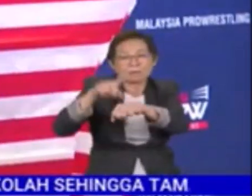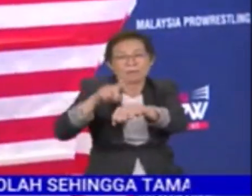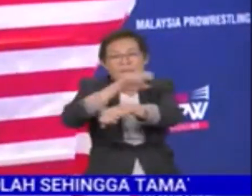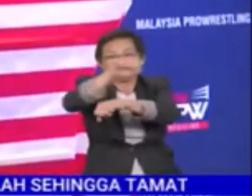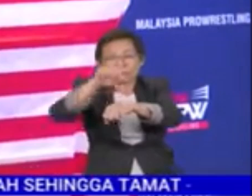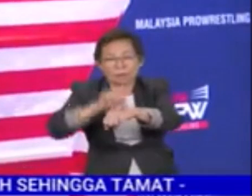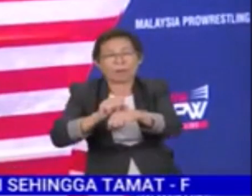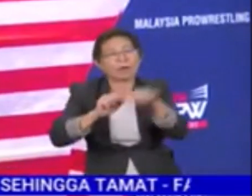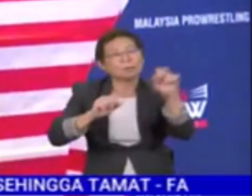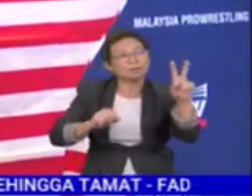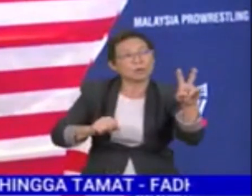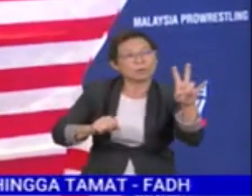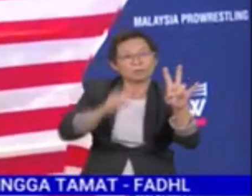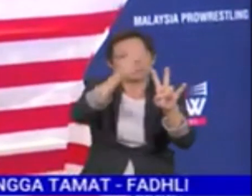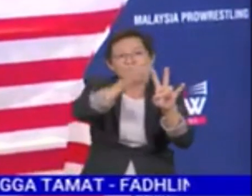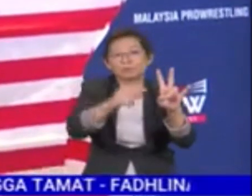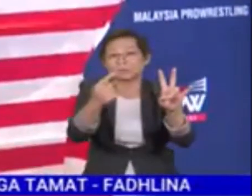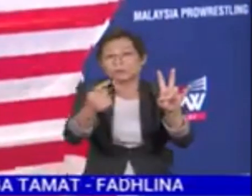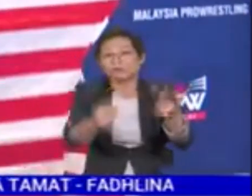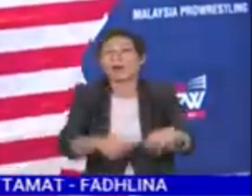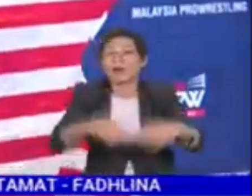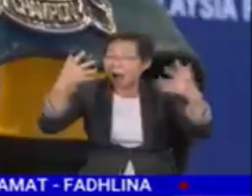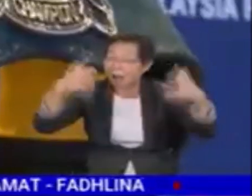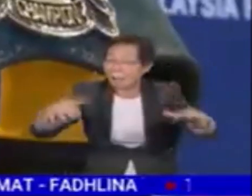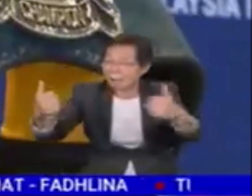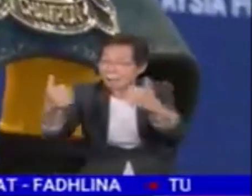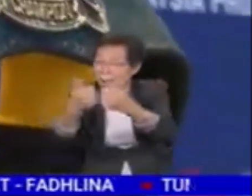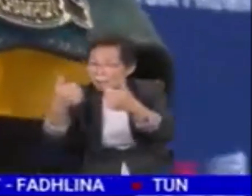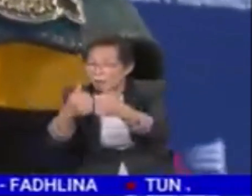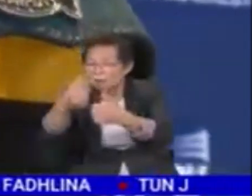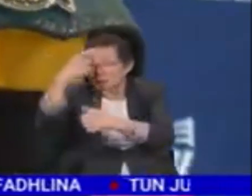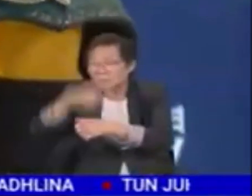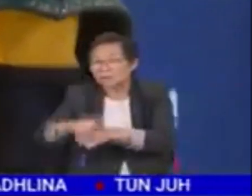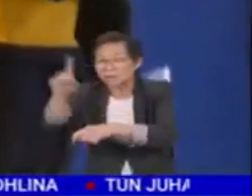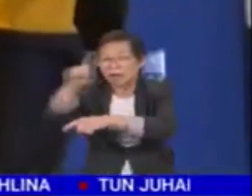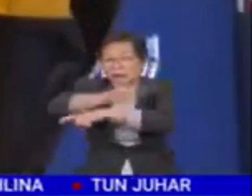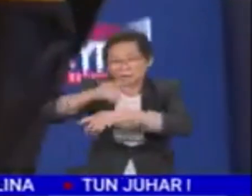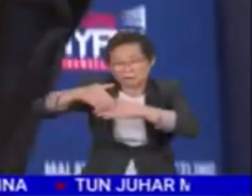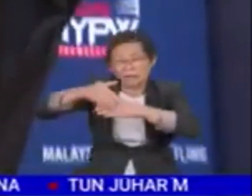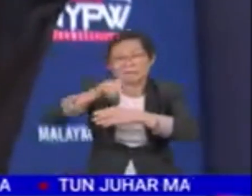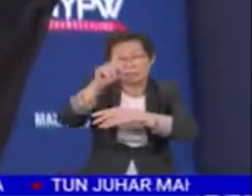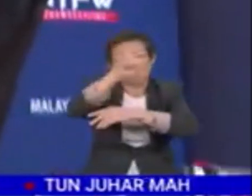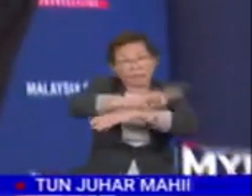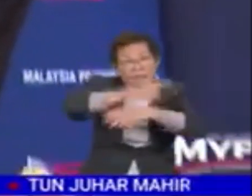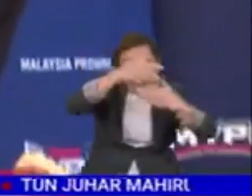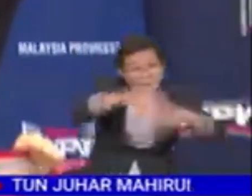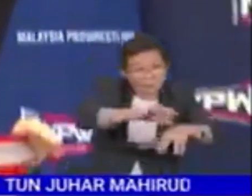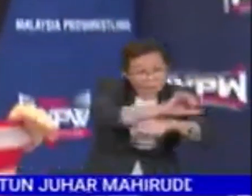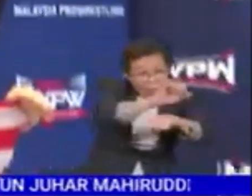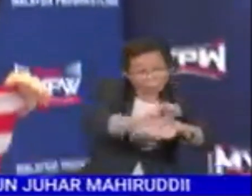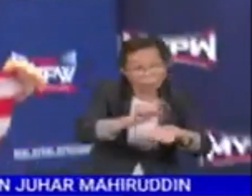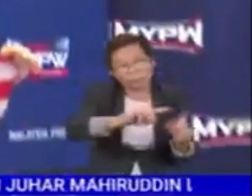singapuraada 27 Januari disusuli kejohanan di Thailand sehari Selepas itu